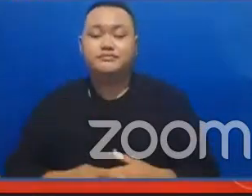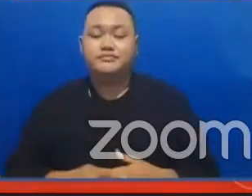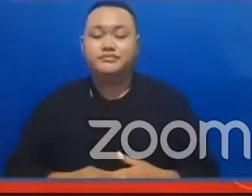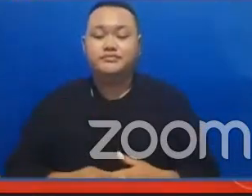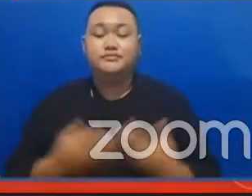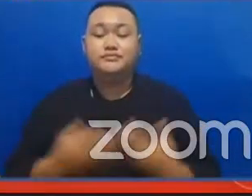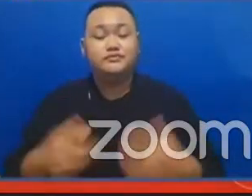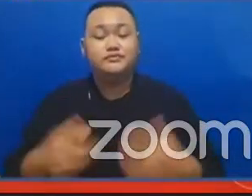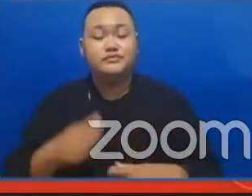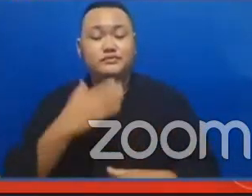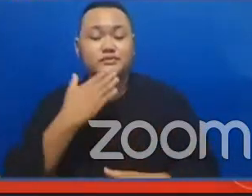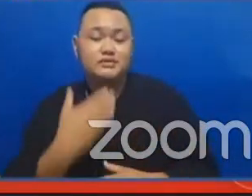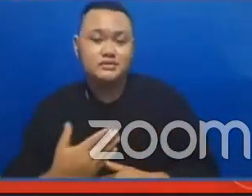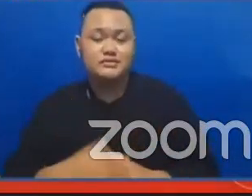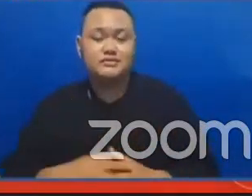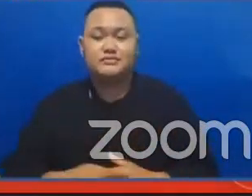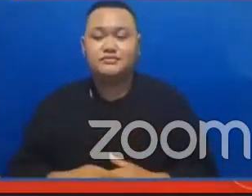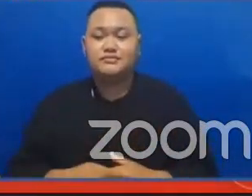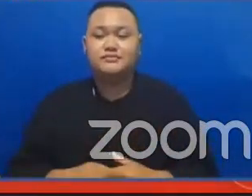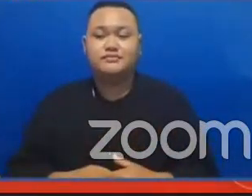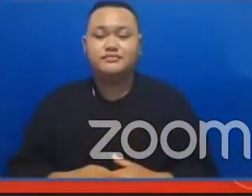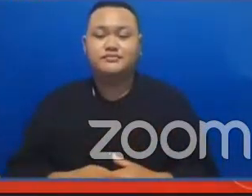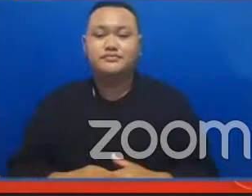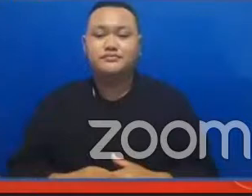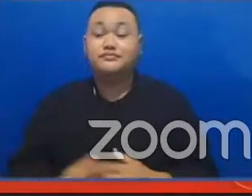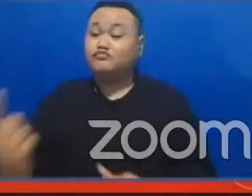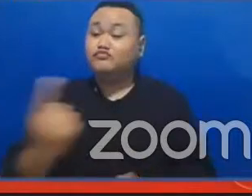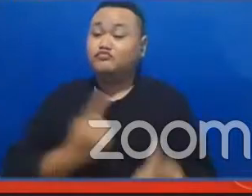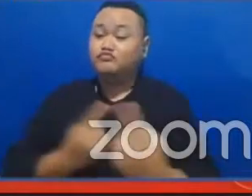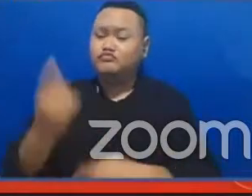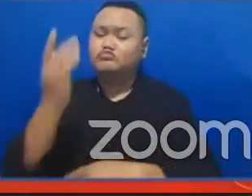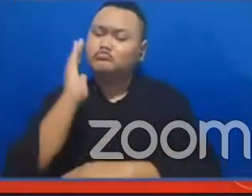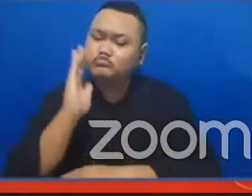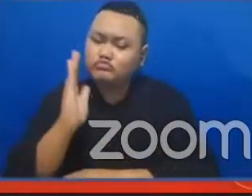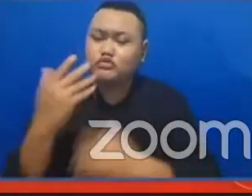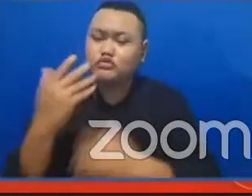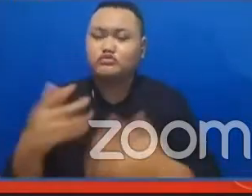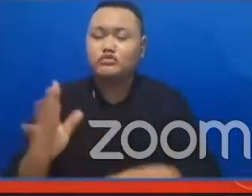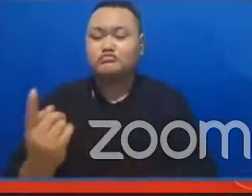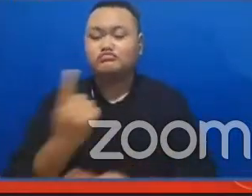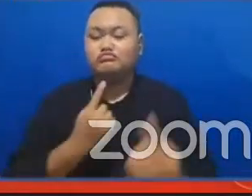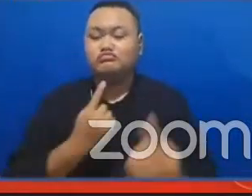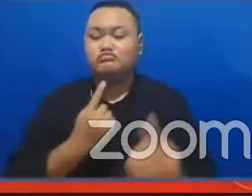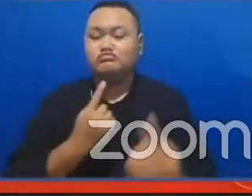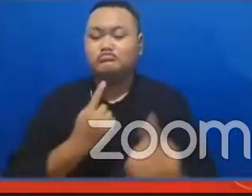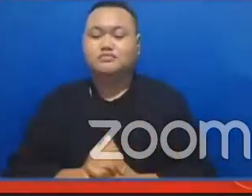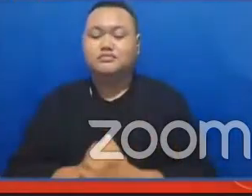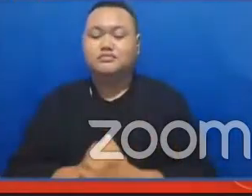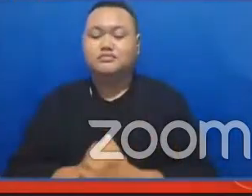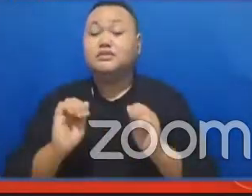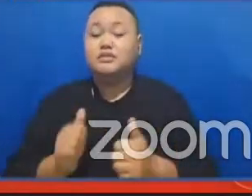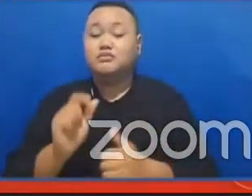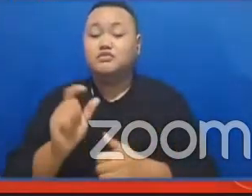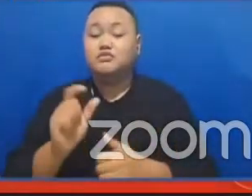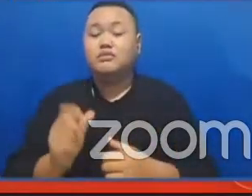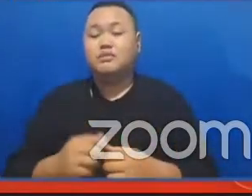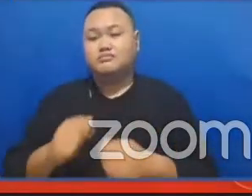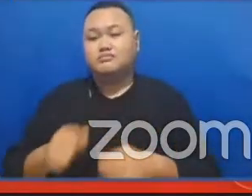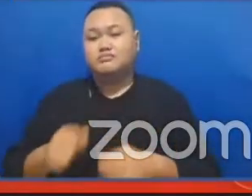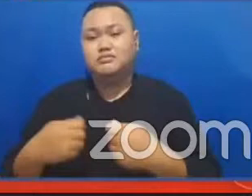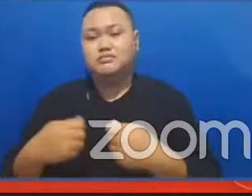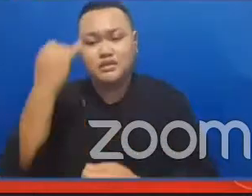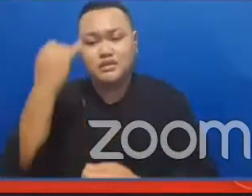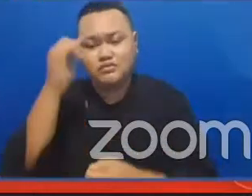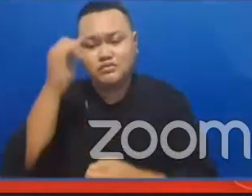pada kesempatan ini juga sudah hadir kawan-kawan narasumber yang tentunya juga siap memberikan